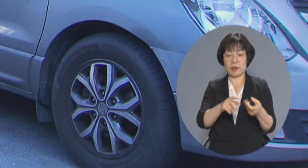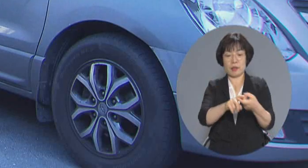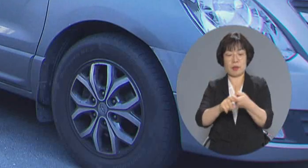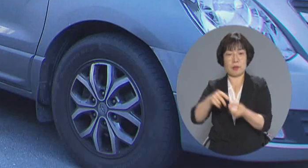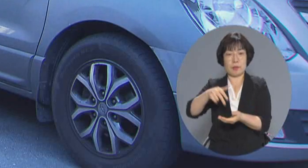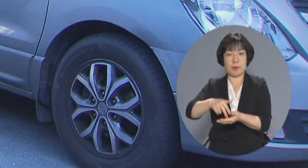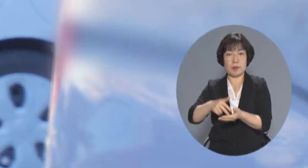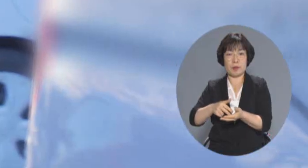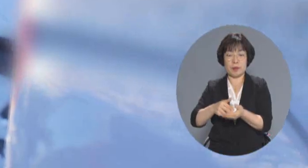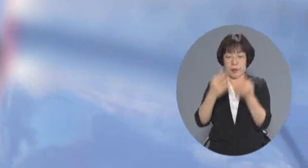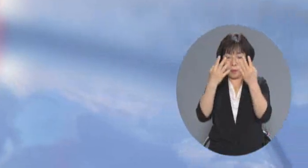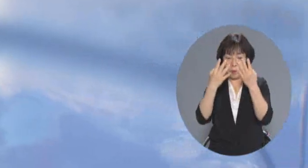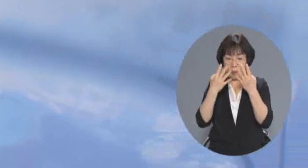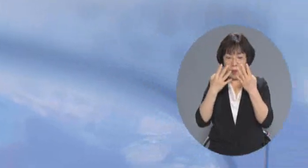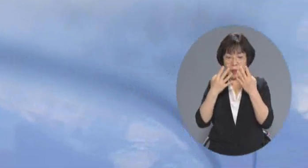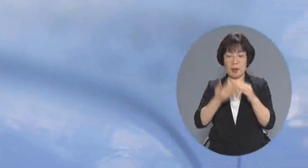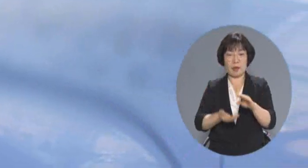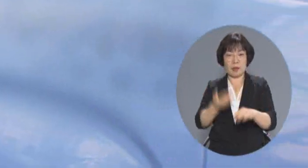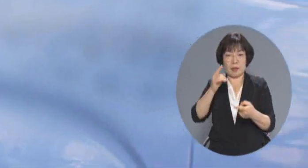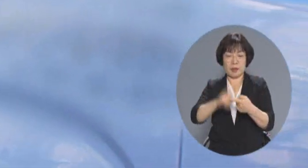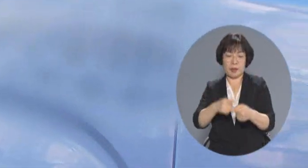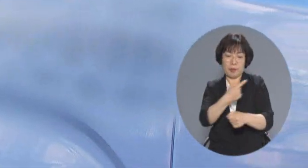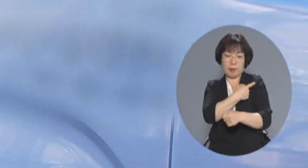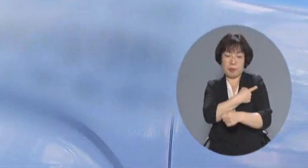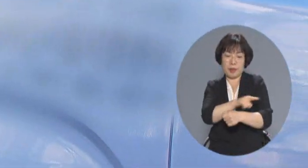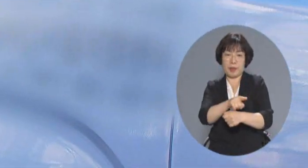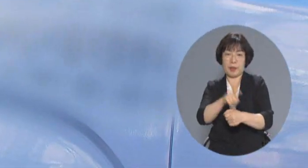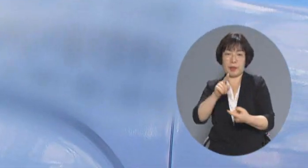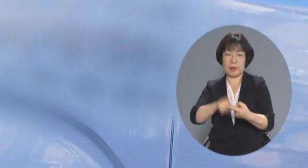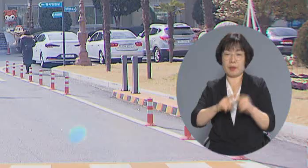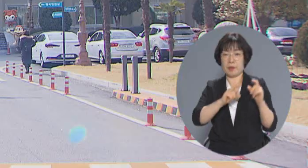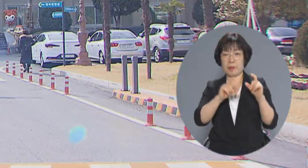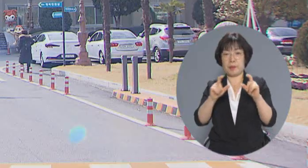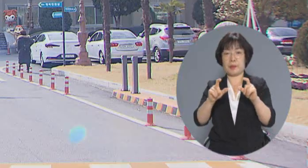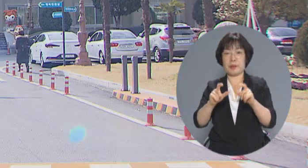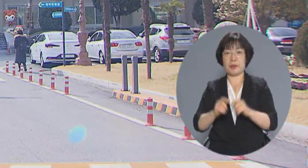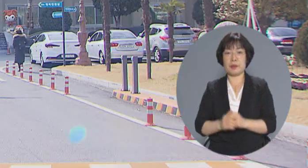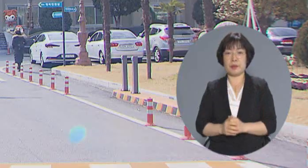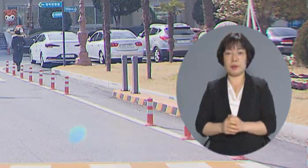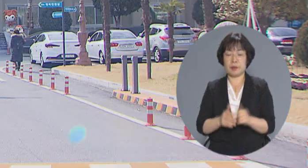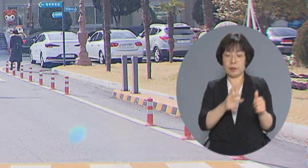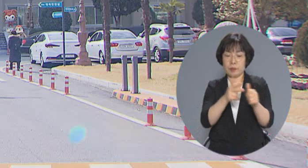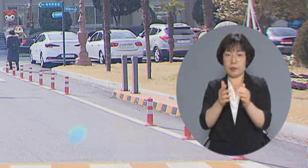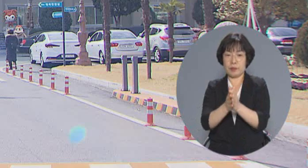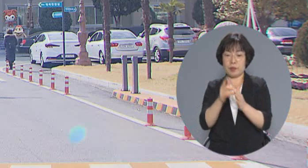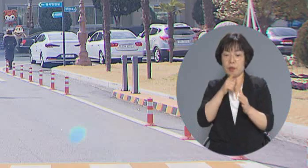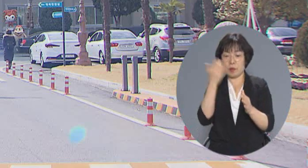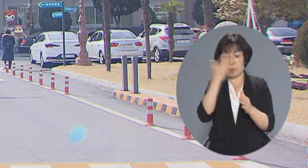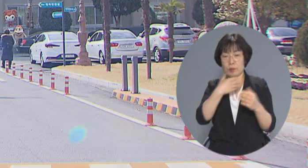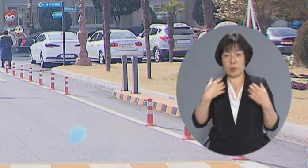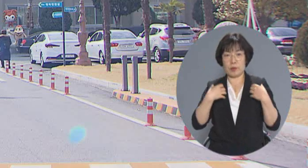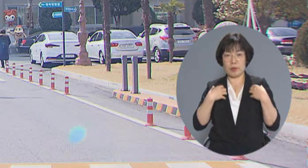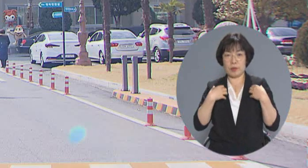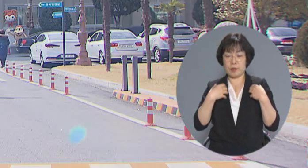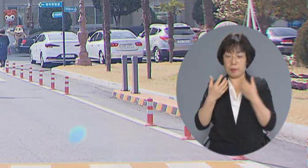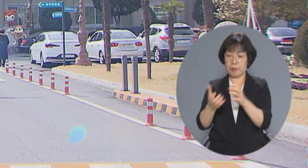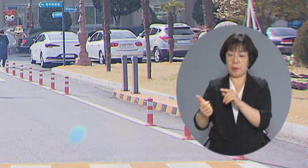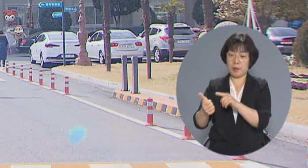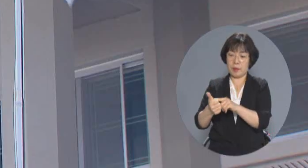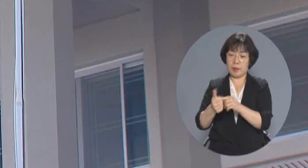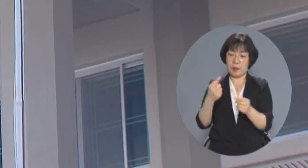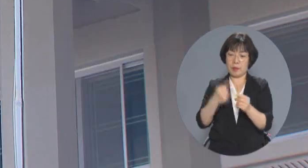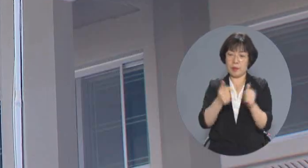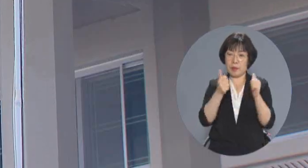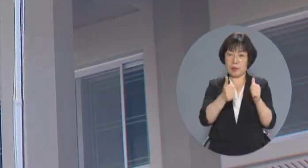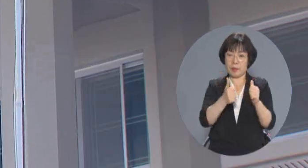한국시각장애인연합회는 금고 이상의 형에 대해서만 자격 무효 결정을 내리고 있습니다. 취재가 시작되자 여수시는 최근 황 회장의 1심